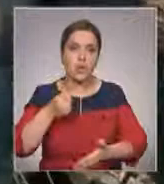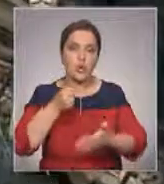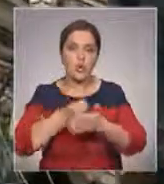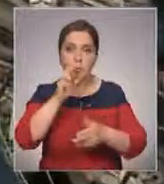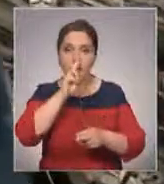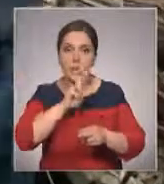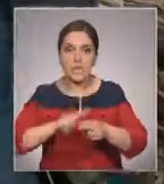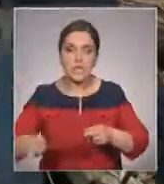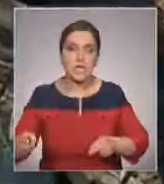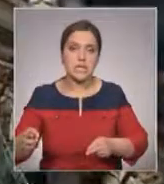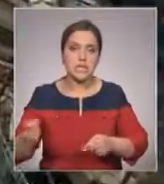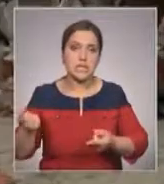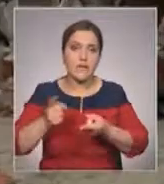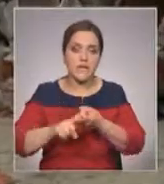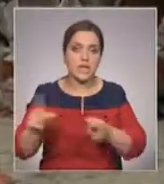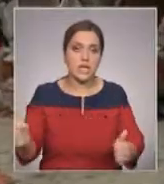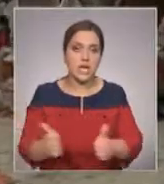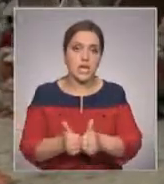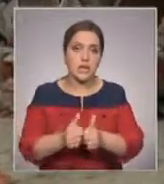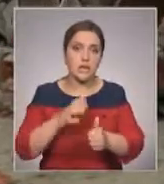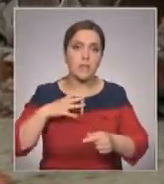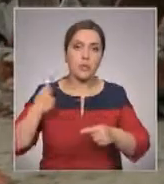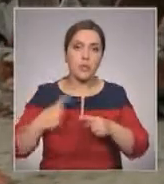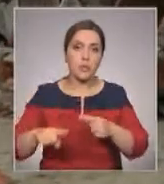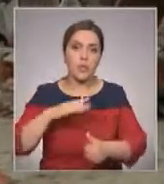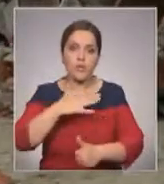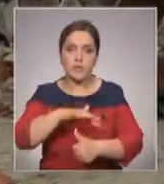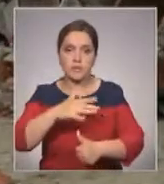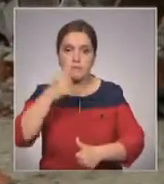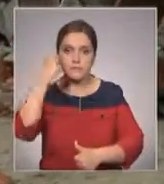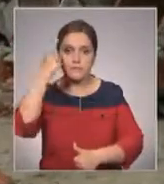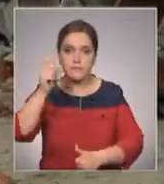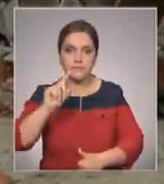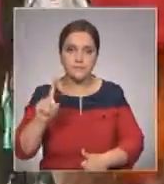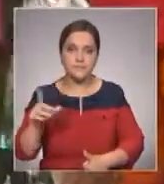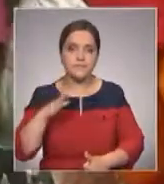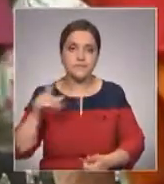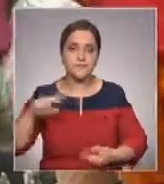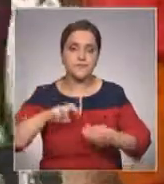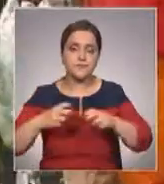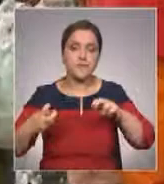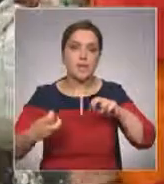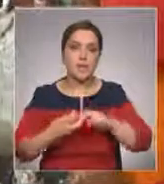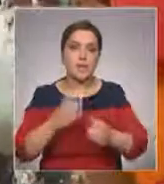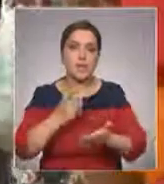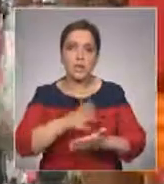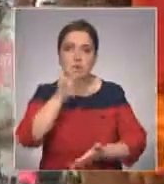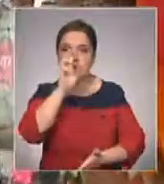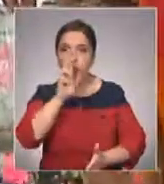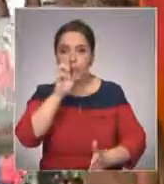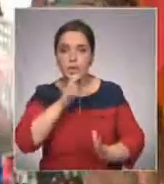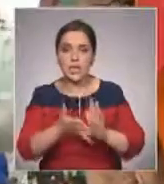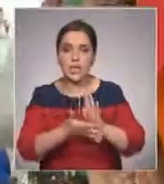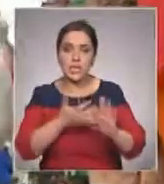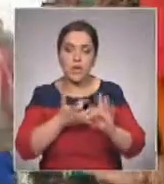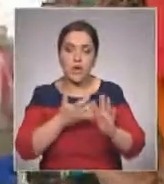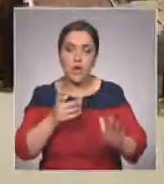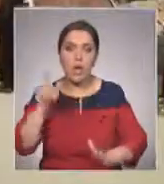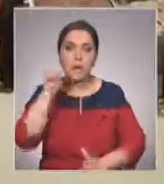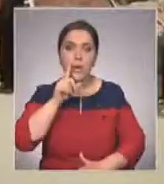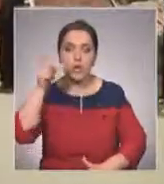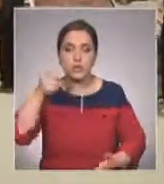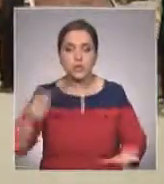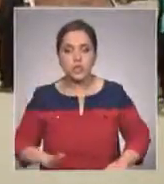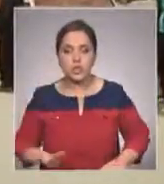потери связи с судном поблизости находился другой вертолет, который сообщил, что у первого экипажа возникли проблемы с топливом. О судьбе